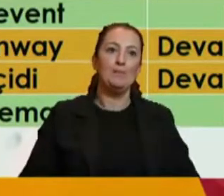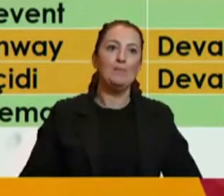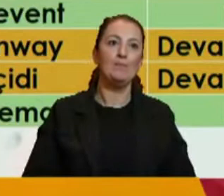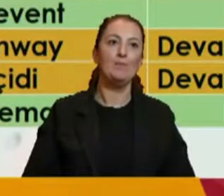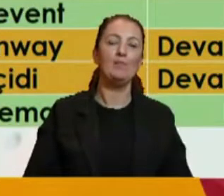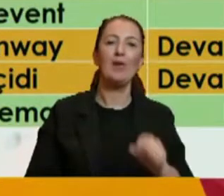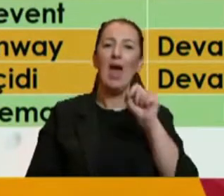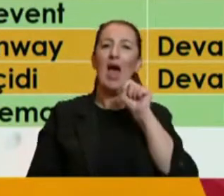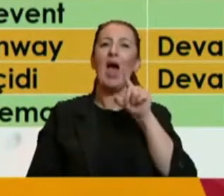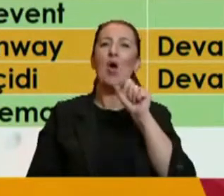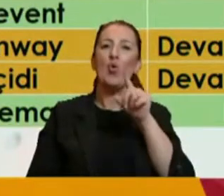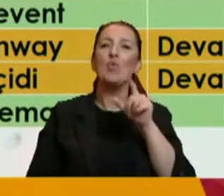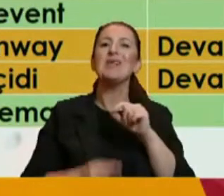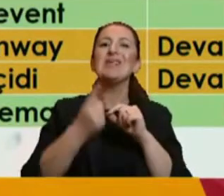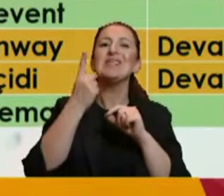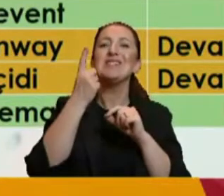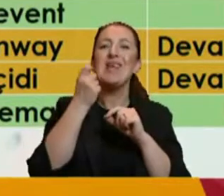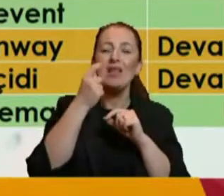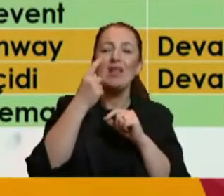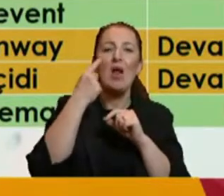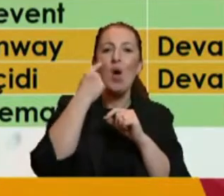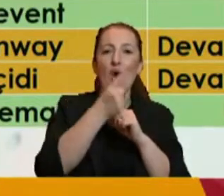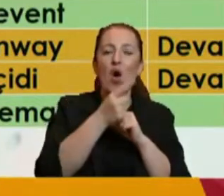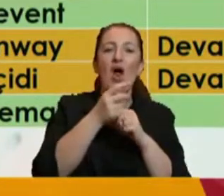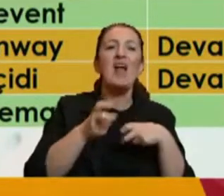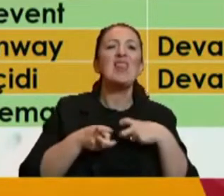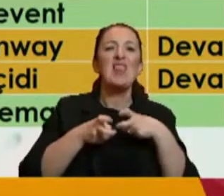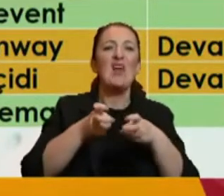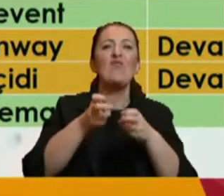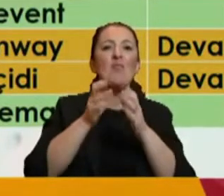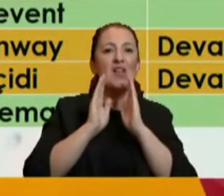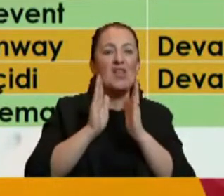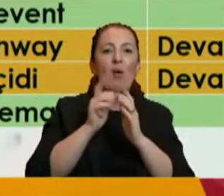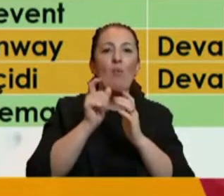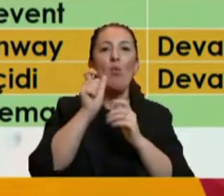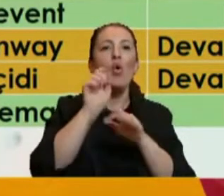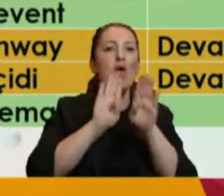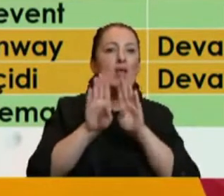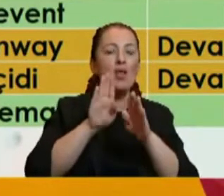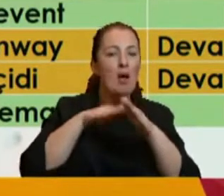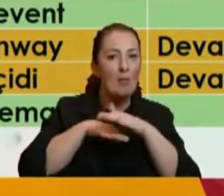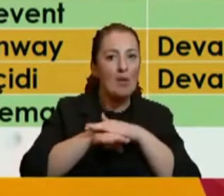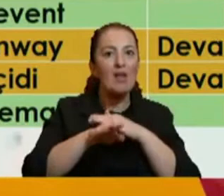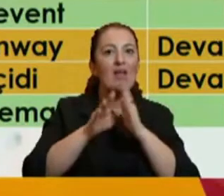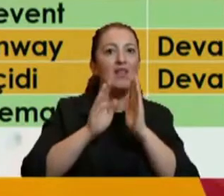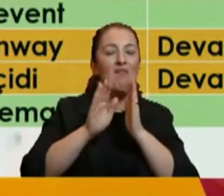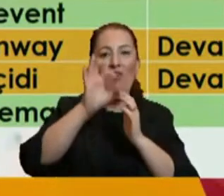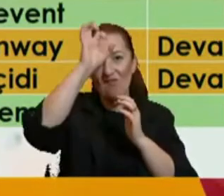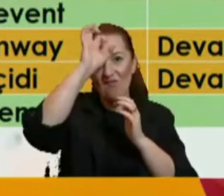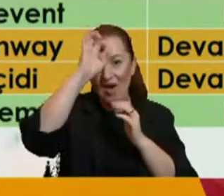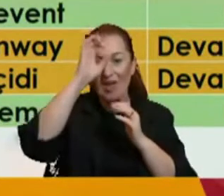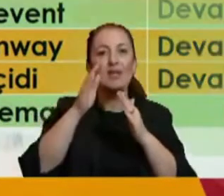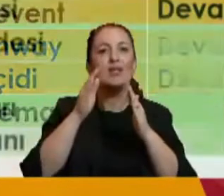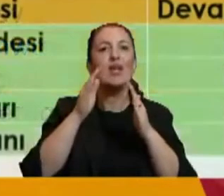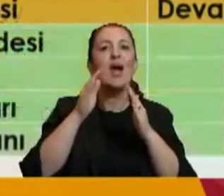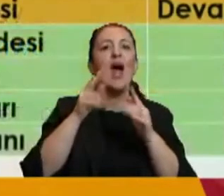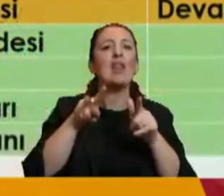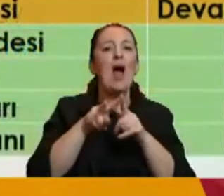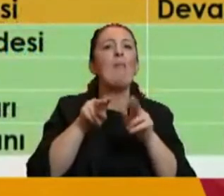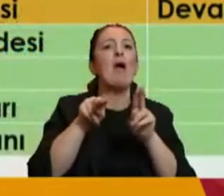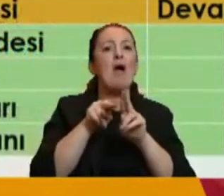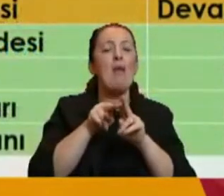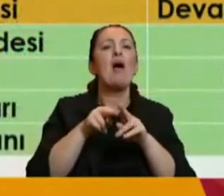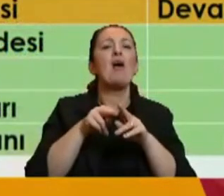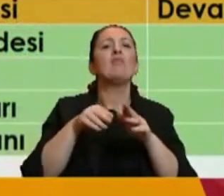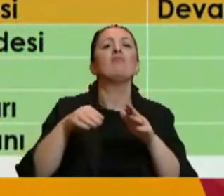Evet dese silahlara tramvay hattı devam ediyor Kumkapı alt geçit devam ediyor Fatih'te küçüklanga Namık Kemal Caddesi